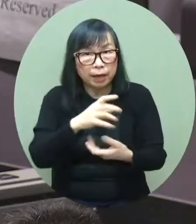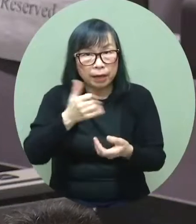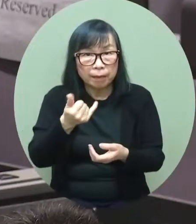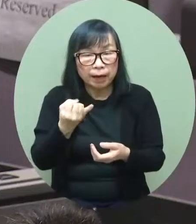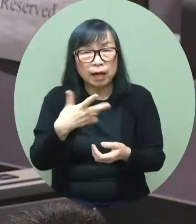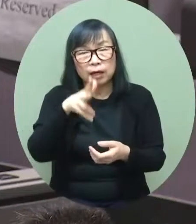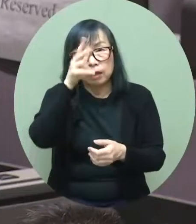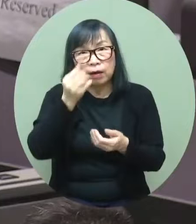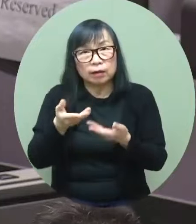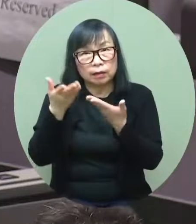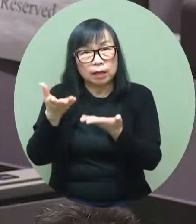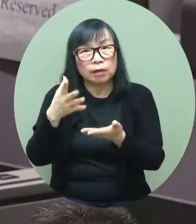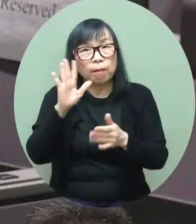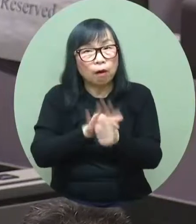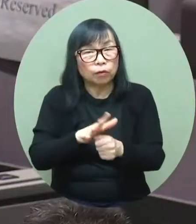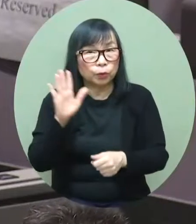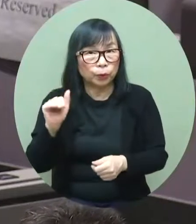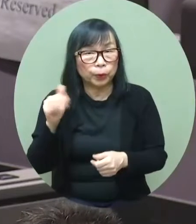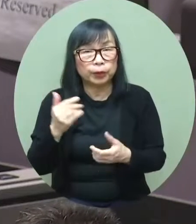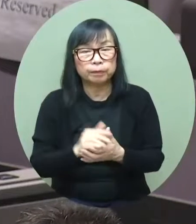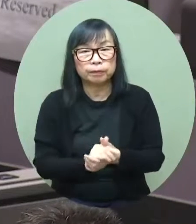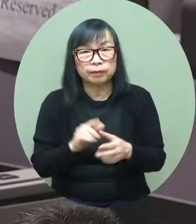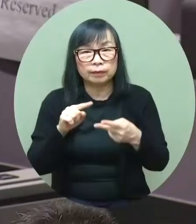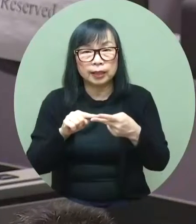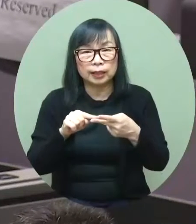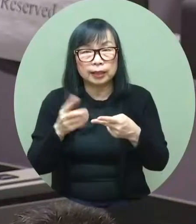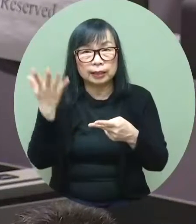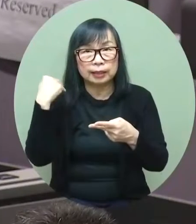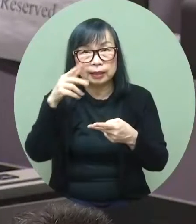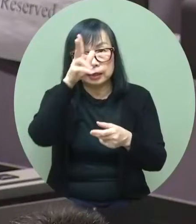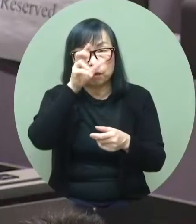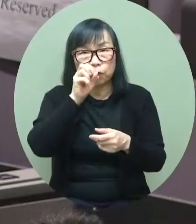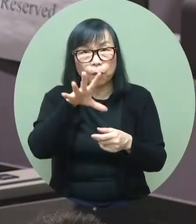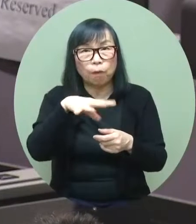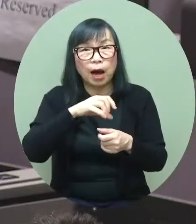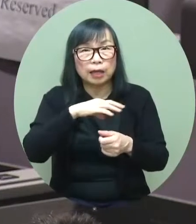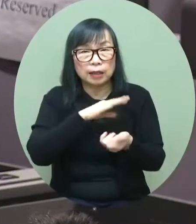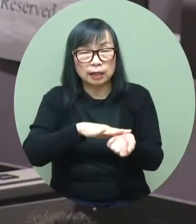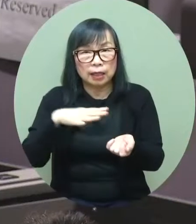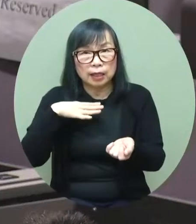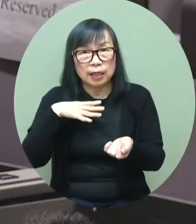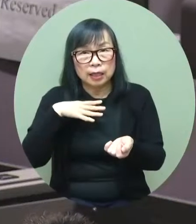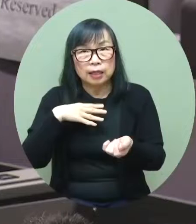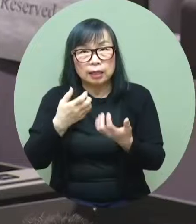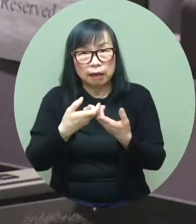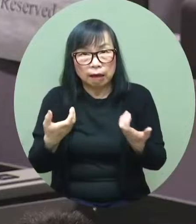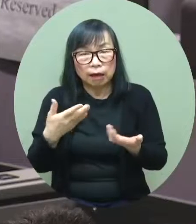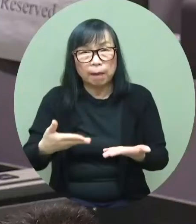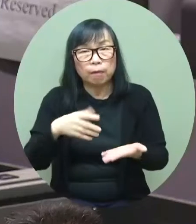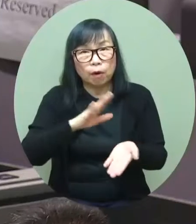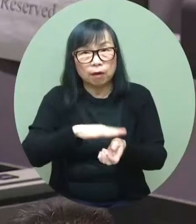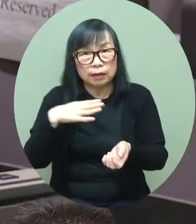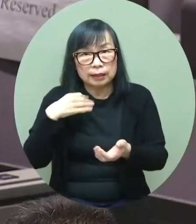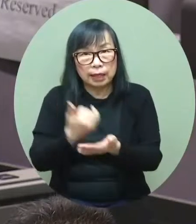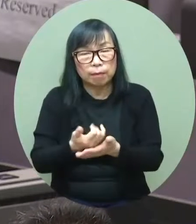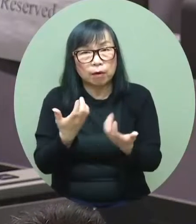程入邊會唔會提供啲咩嘅協助咧？第二想問，早前政府都話疫情穩定之後會認真分析今波疫情嗰個死